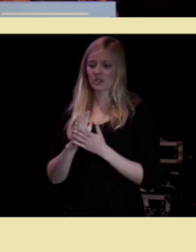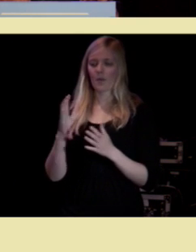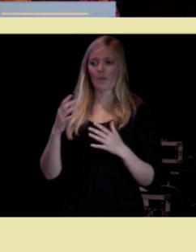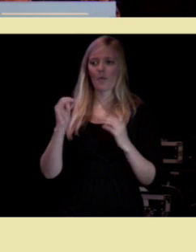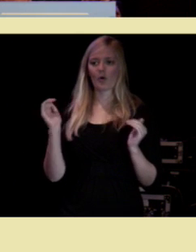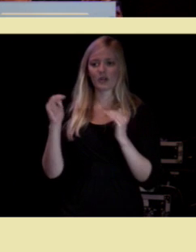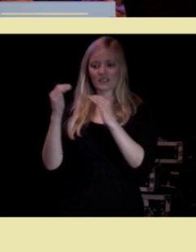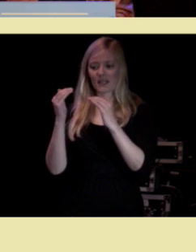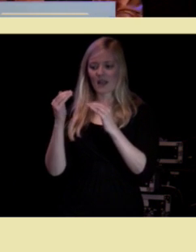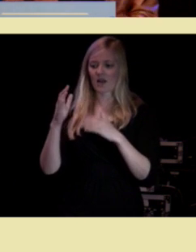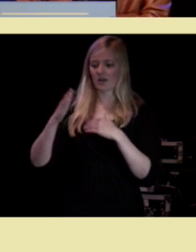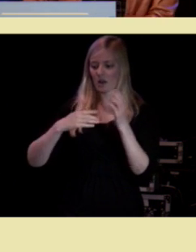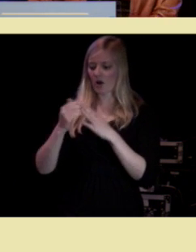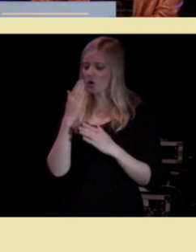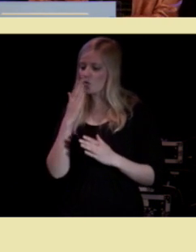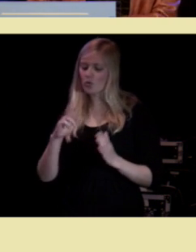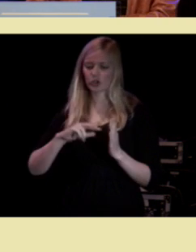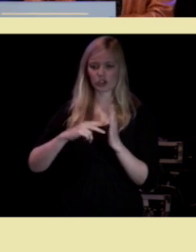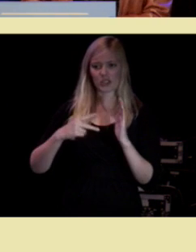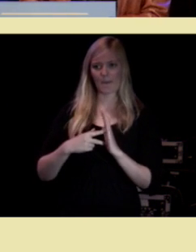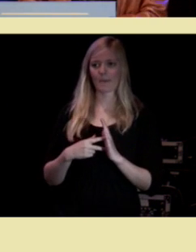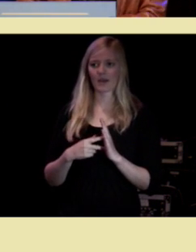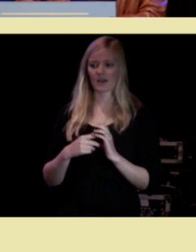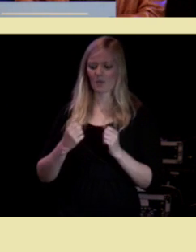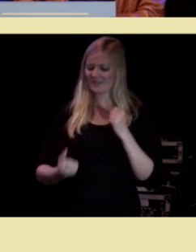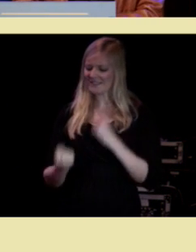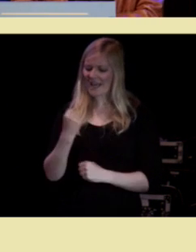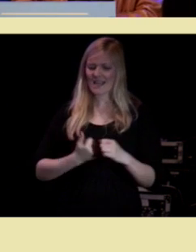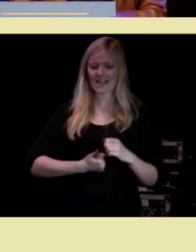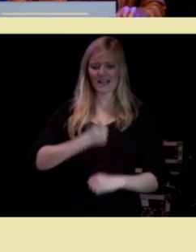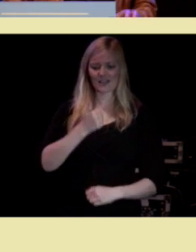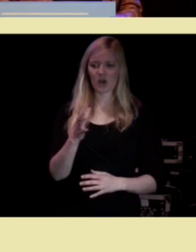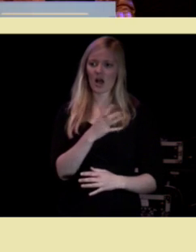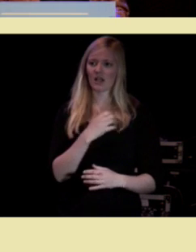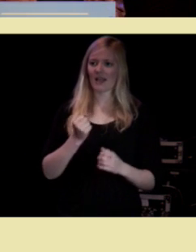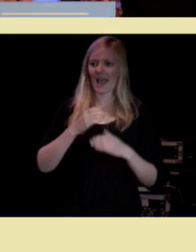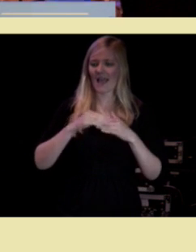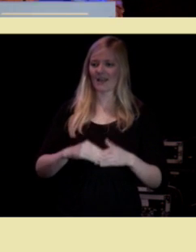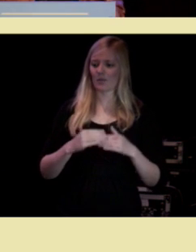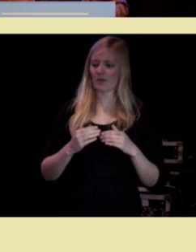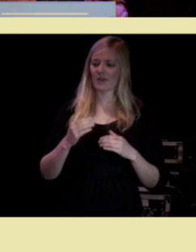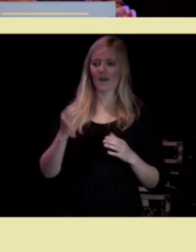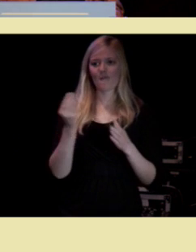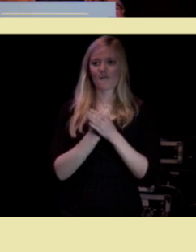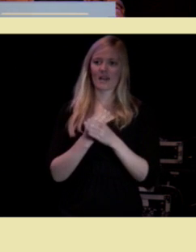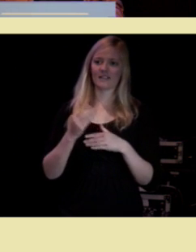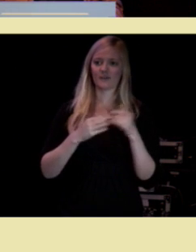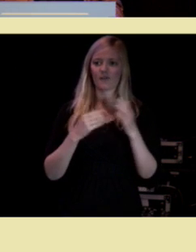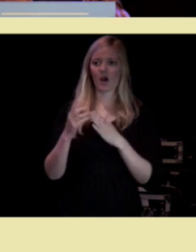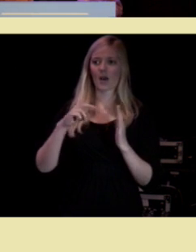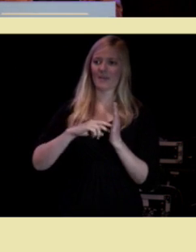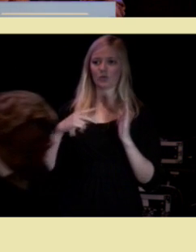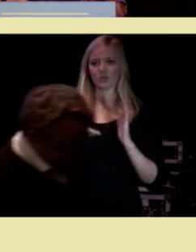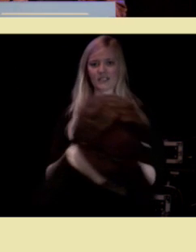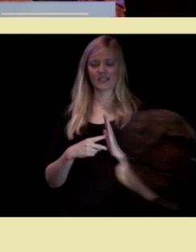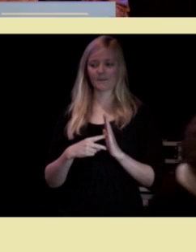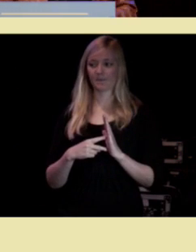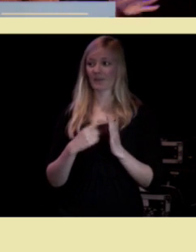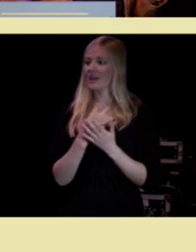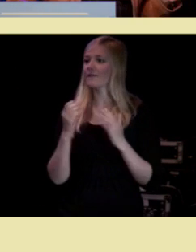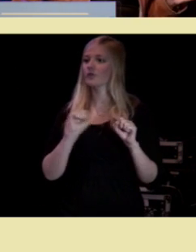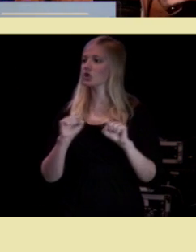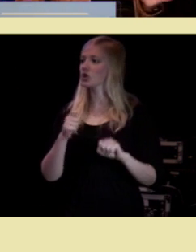gode systemer. Det må være en sterk ledelse, og man må bli enig om en felles fagmetodikk. Så ikke for å forstyrre